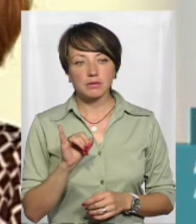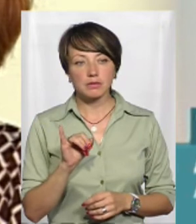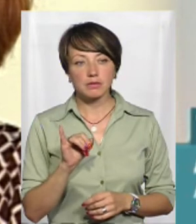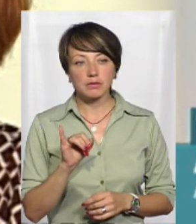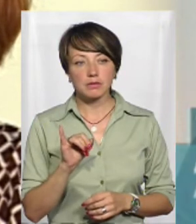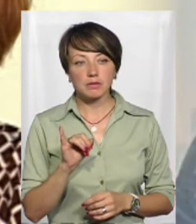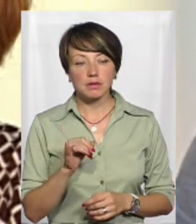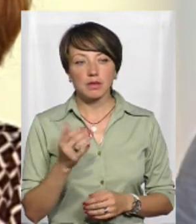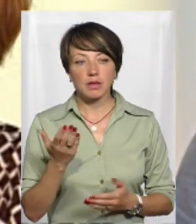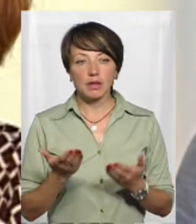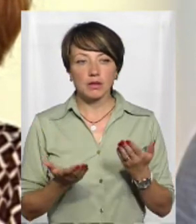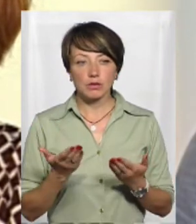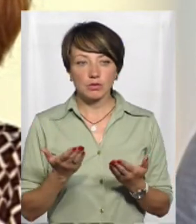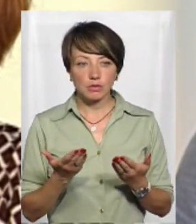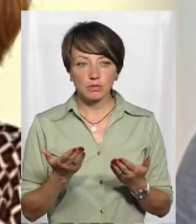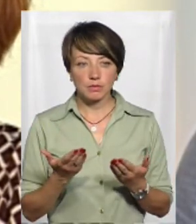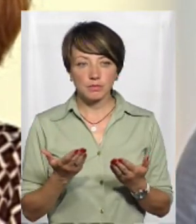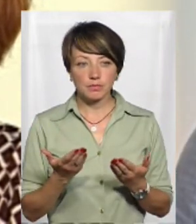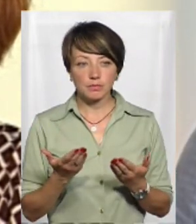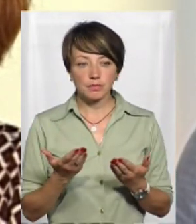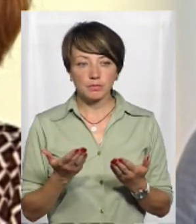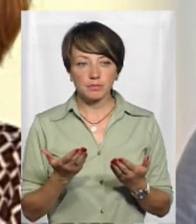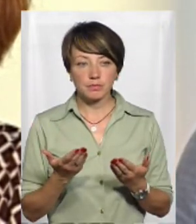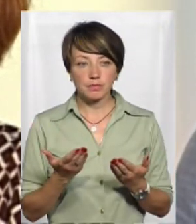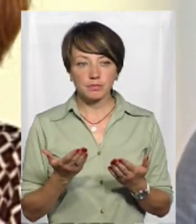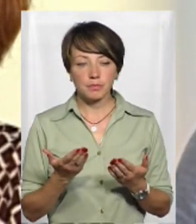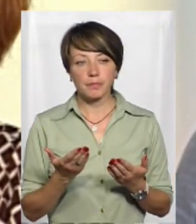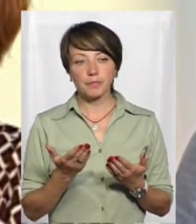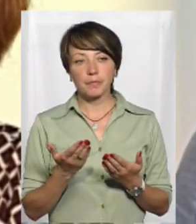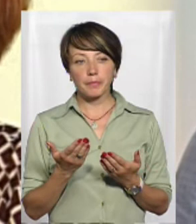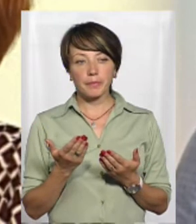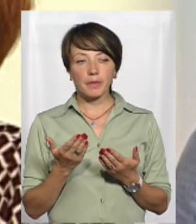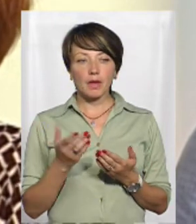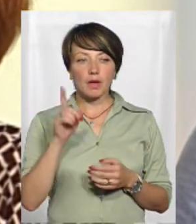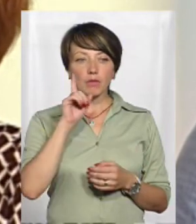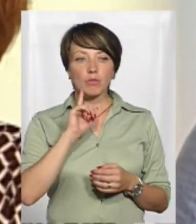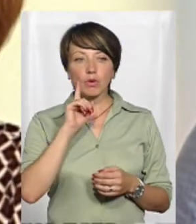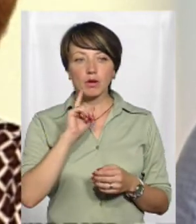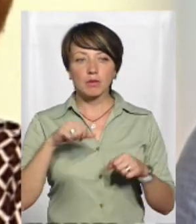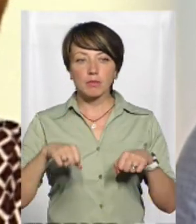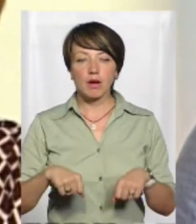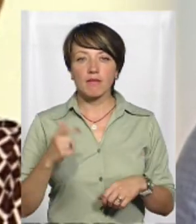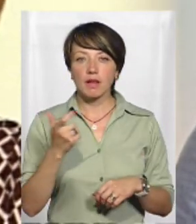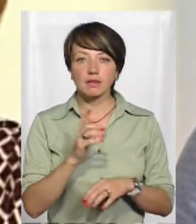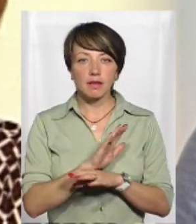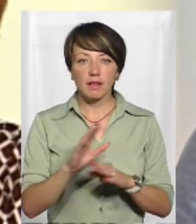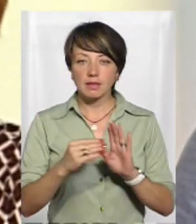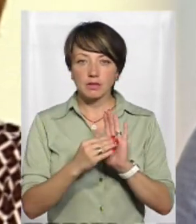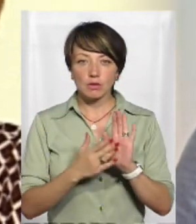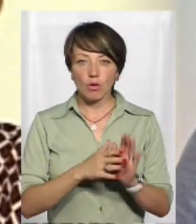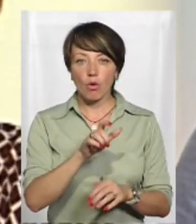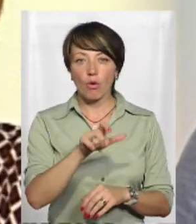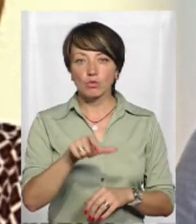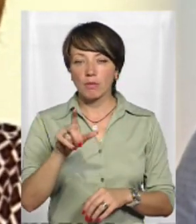якщо візьмемо міську раду, це управління з питань реєстрації. І поки право власності не зареєстровано, особа не